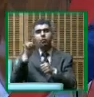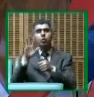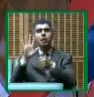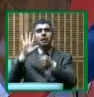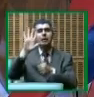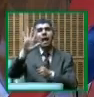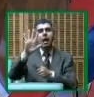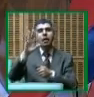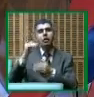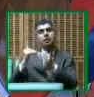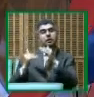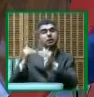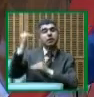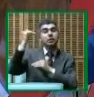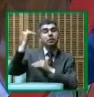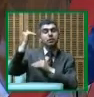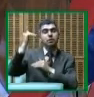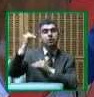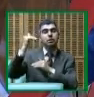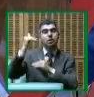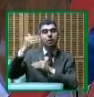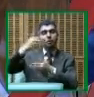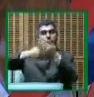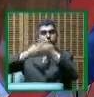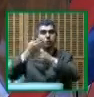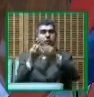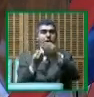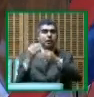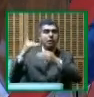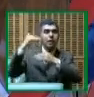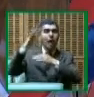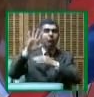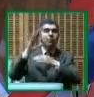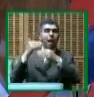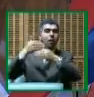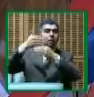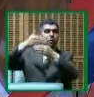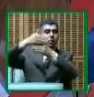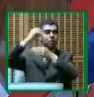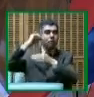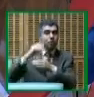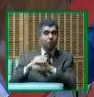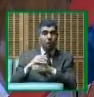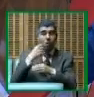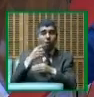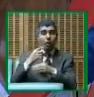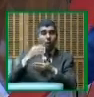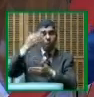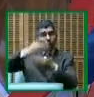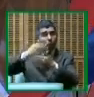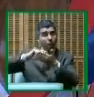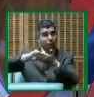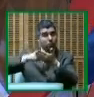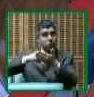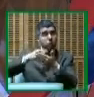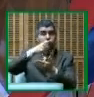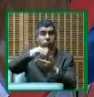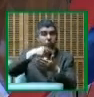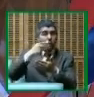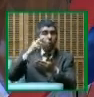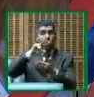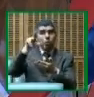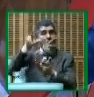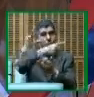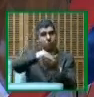تعطات الرخص، تعطات رخص ولا داعي هنا للمغالطه او للمزايده، الرخص نعلم